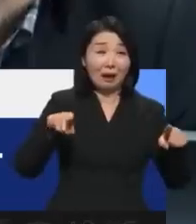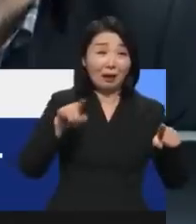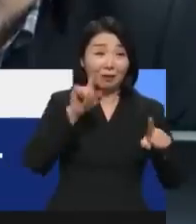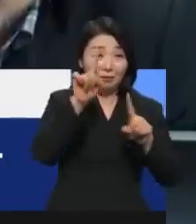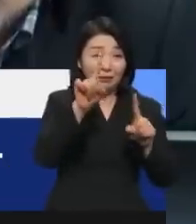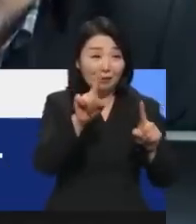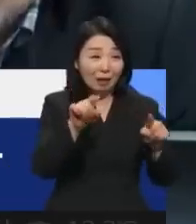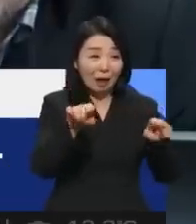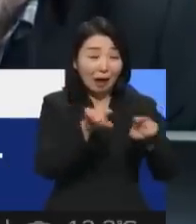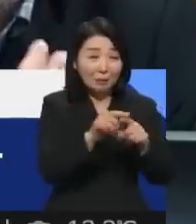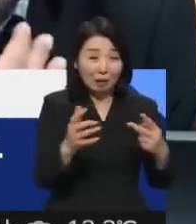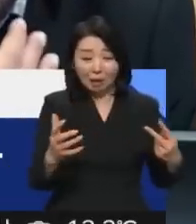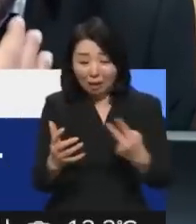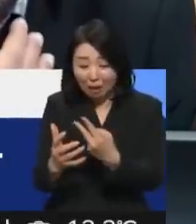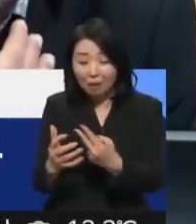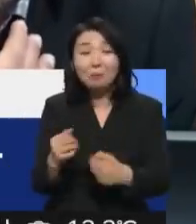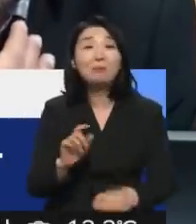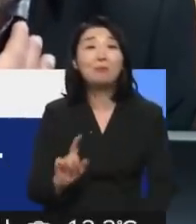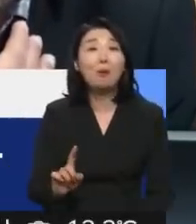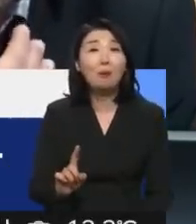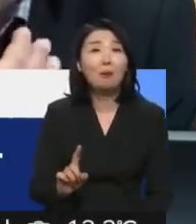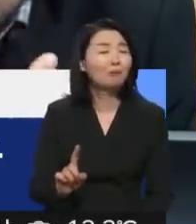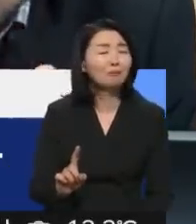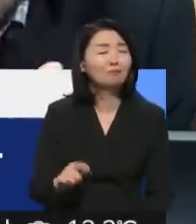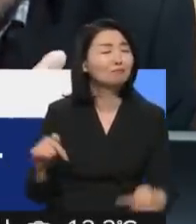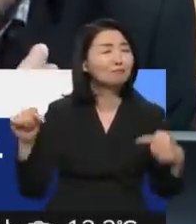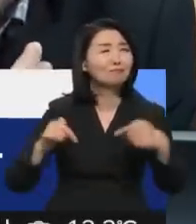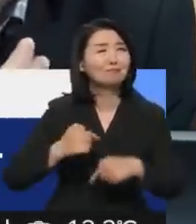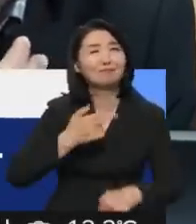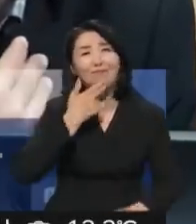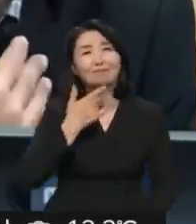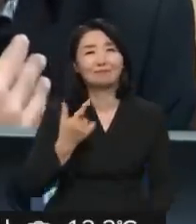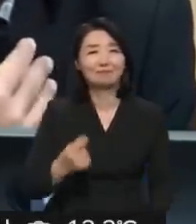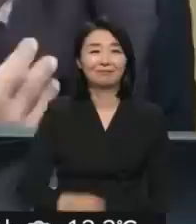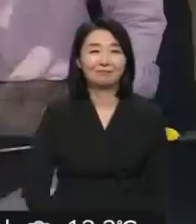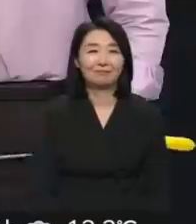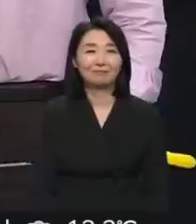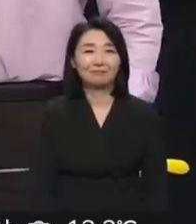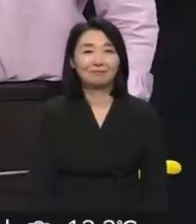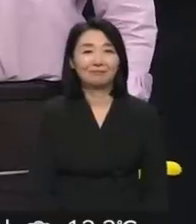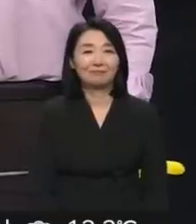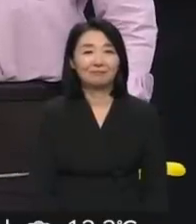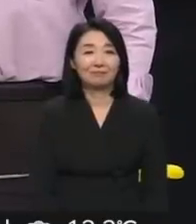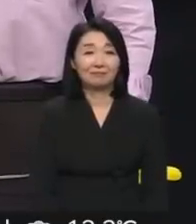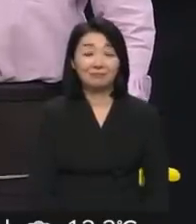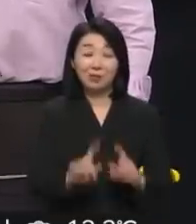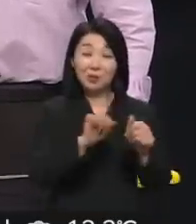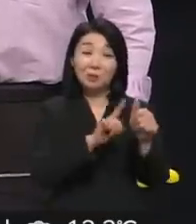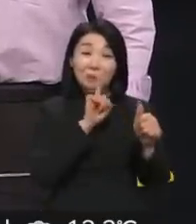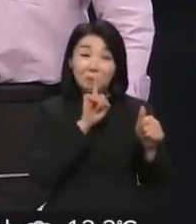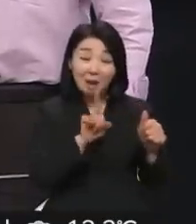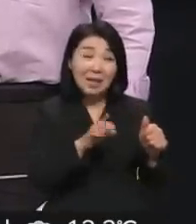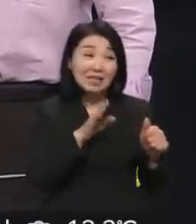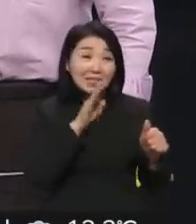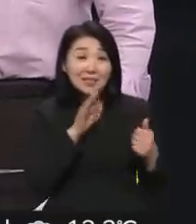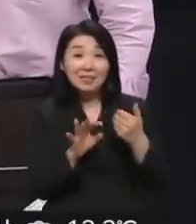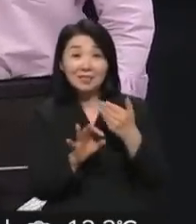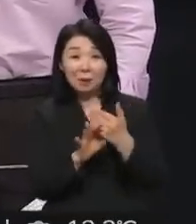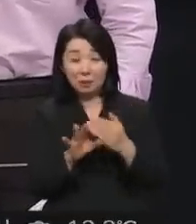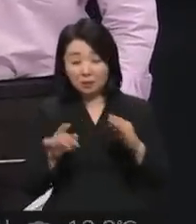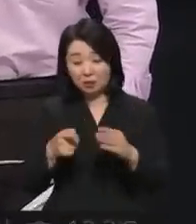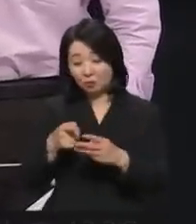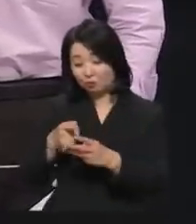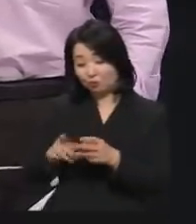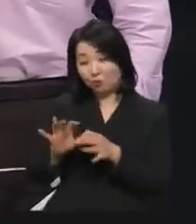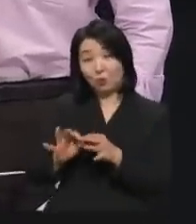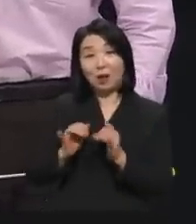정도입니다. 그러니까 실제로 어떤 유의미한 딜이나 이런 거라기보다는 이 전 대표의 말이 사실이라면 지금 윤핵관